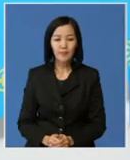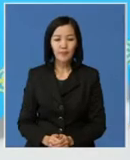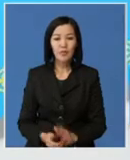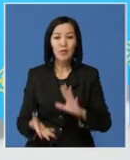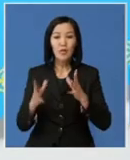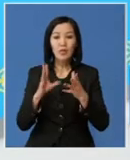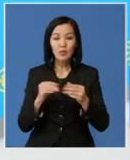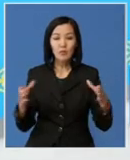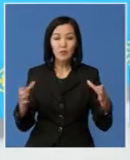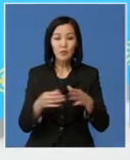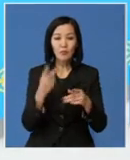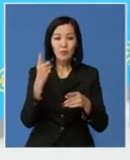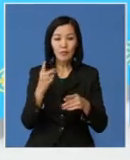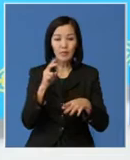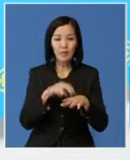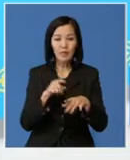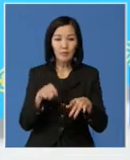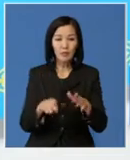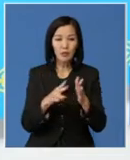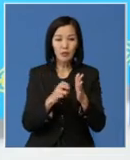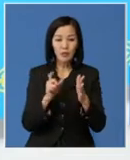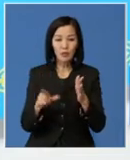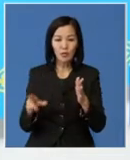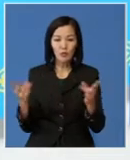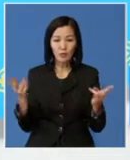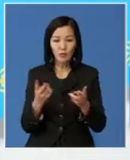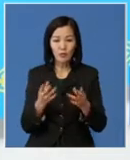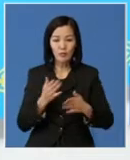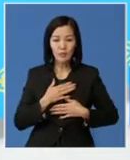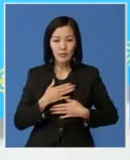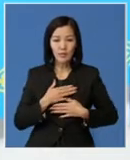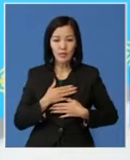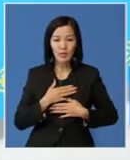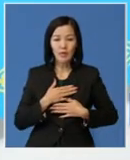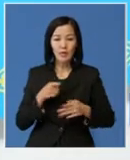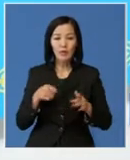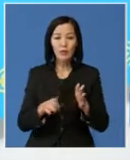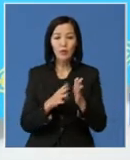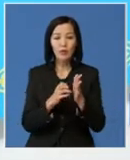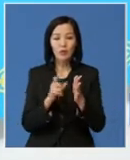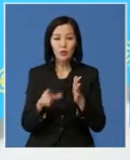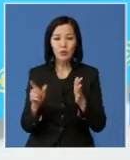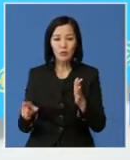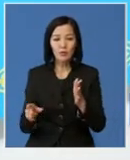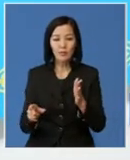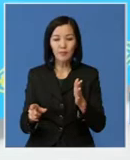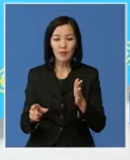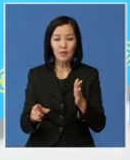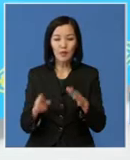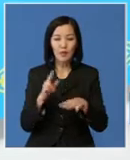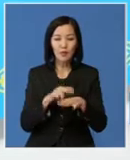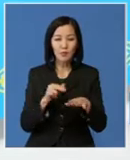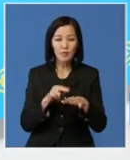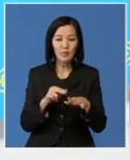Жалпы бөлімдегі бір дәрігердің жүктемесі 1700 адамнан болу керек, ал бізде бұл көрсеткіш 1900-ден асып отыр. Бұл мәселені учаскелер